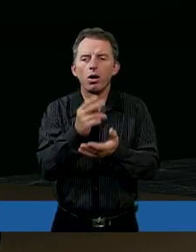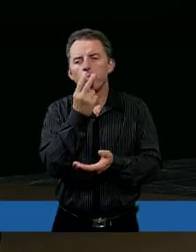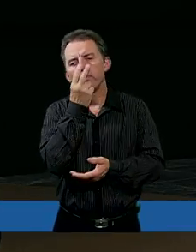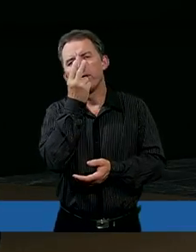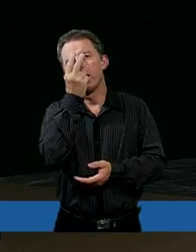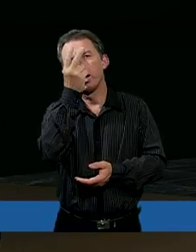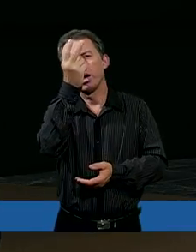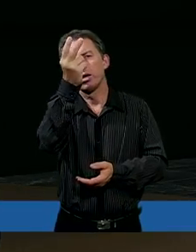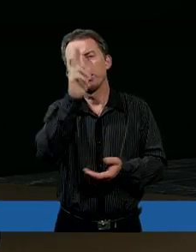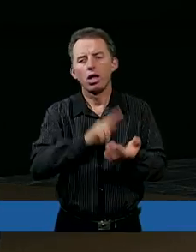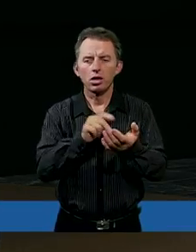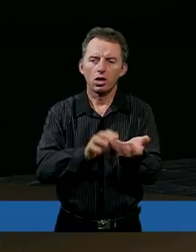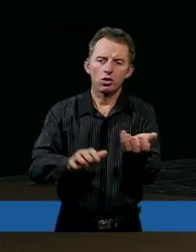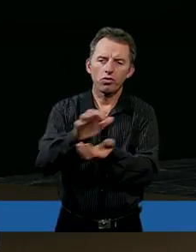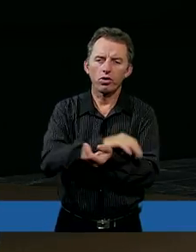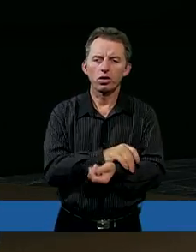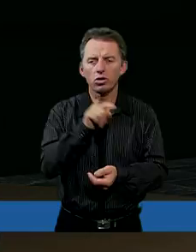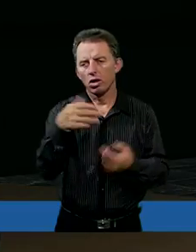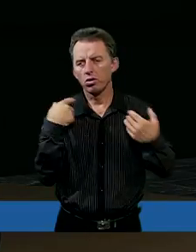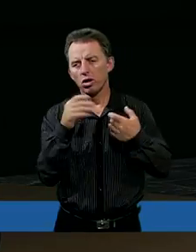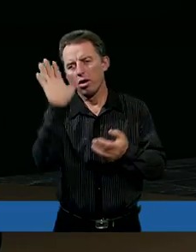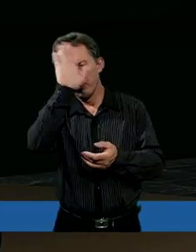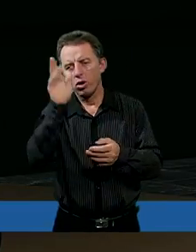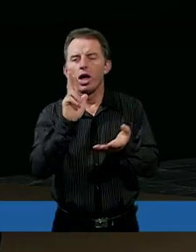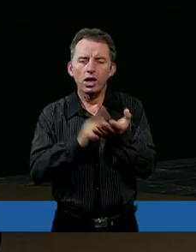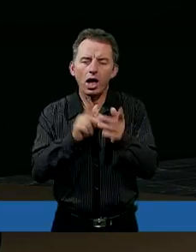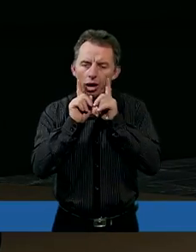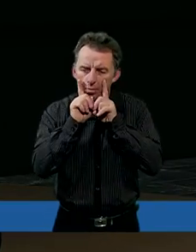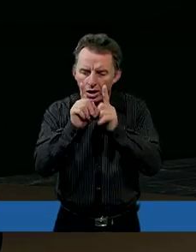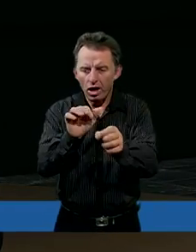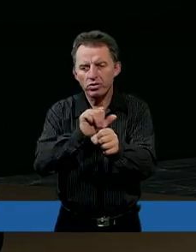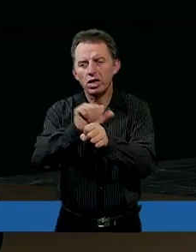patrzy na ten świat i pyta się, czy ten Bóg naprawdę istnieje.